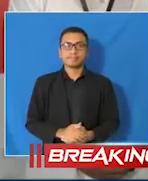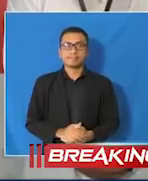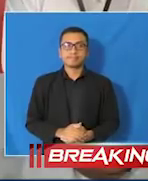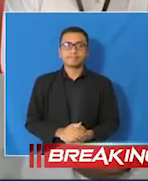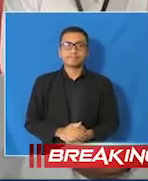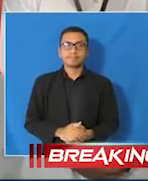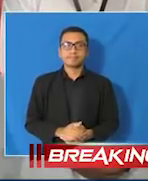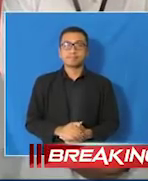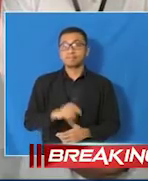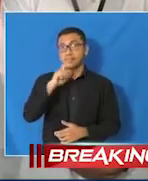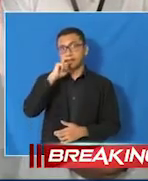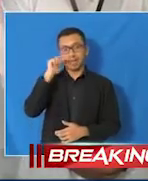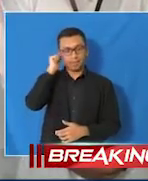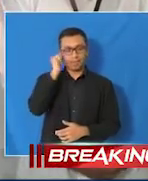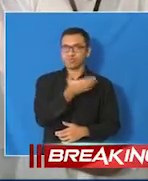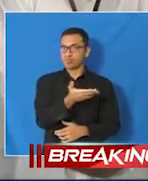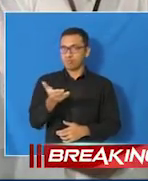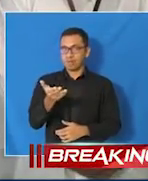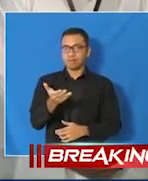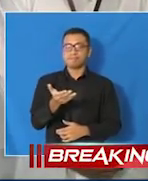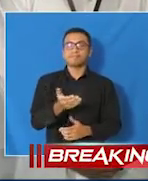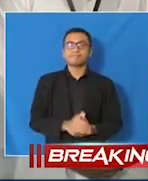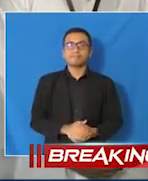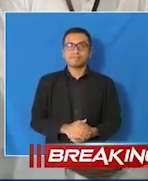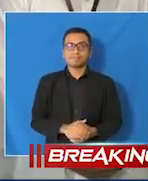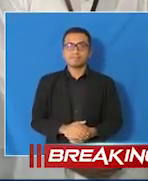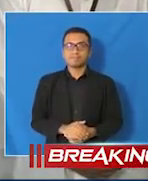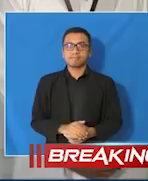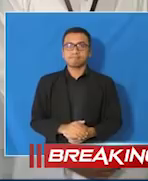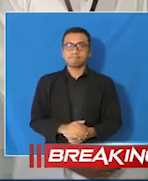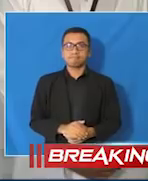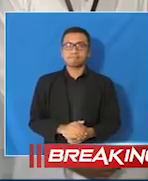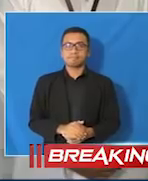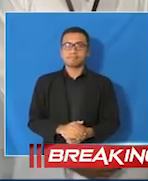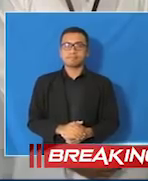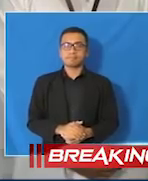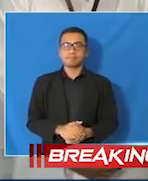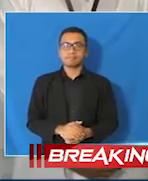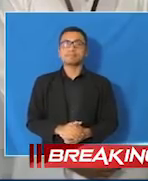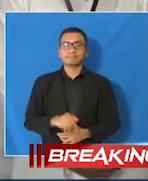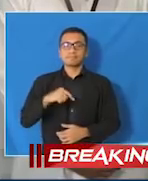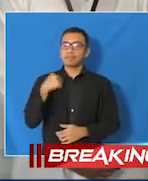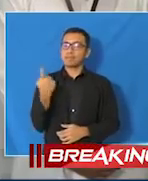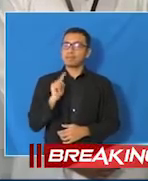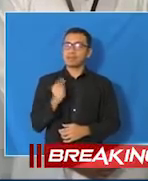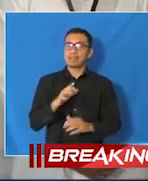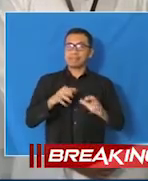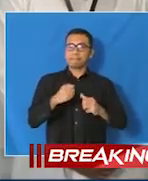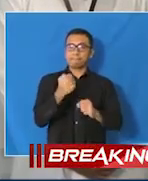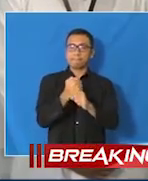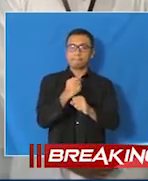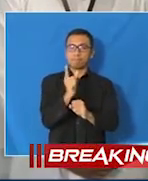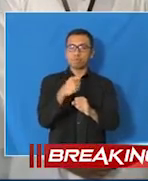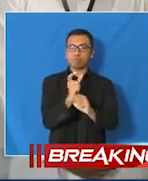Bapak Ibu sekalian teman-teman media Pada sore ini kami dari gugus tugas